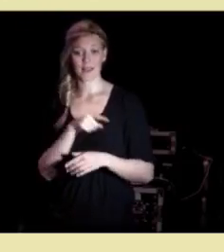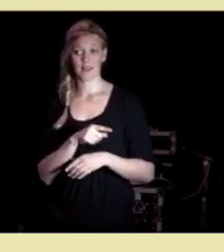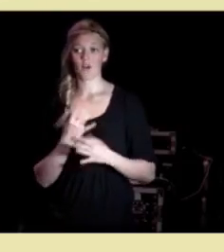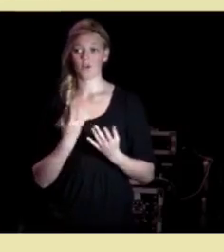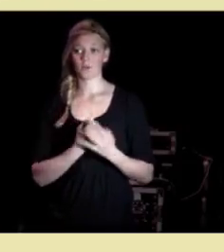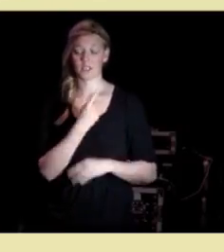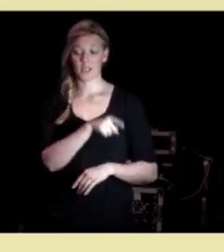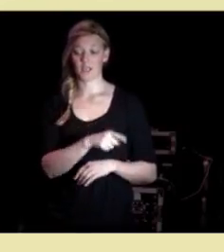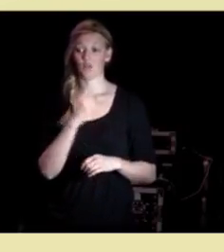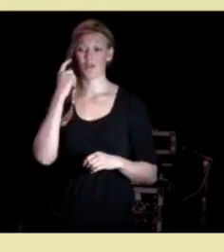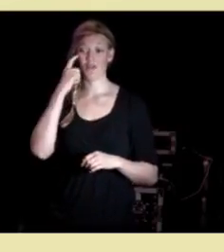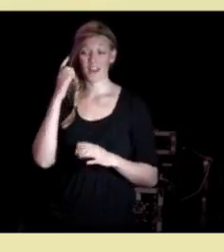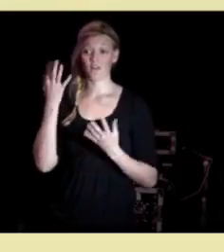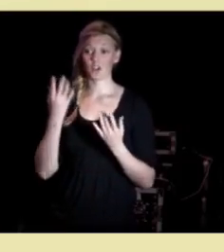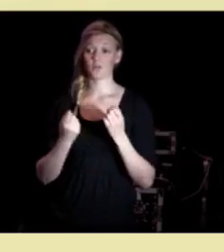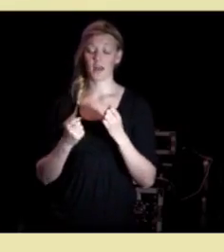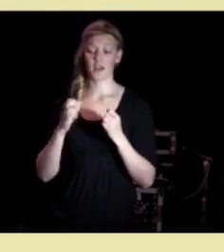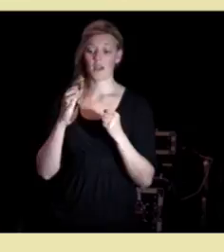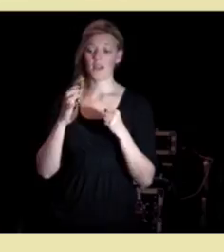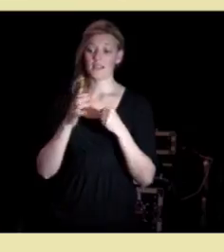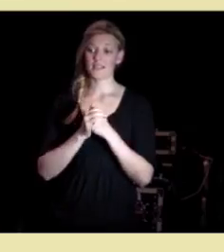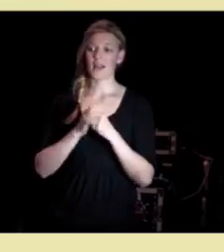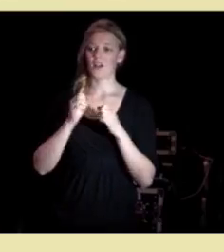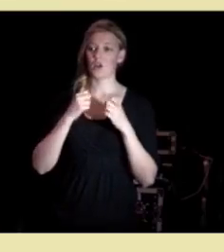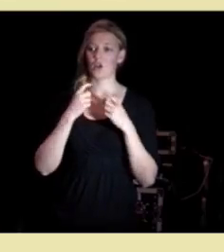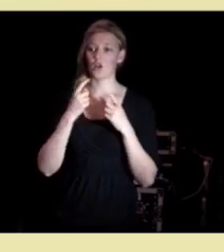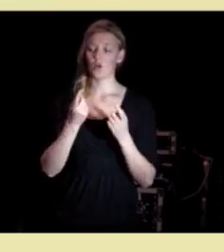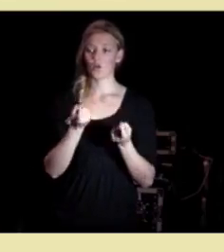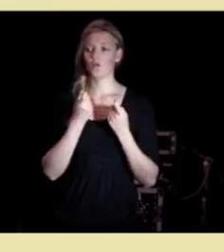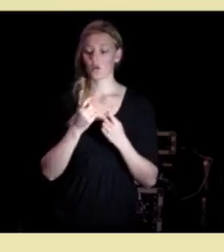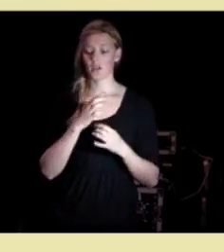hva som er kjerneutfordringene med pasientene når det virkelig er akutt.